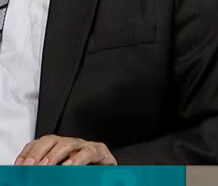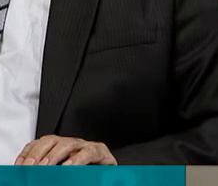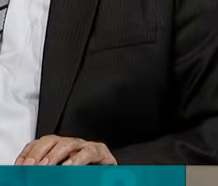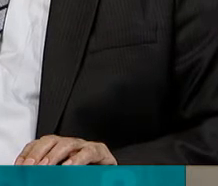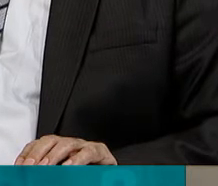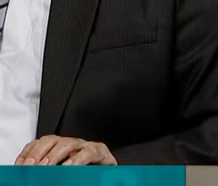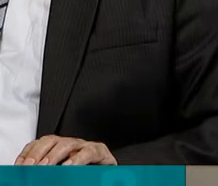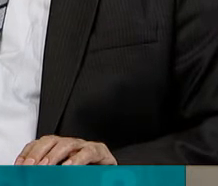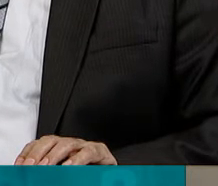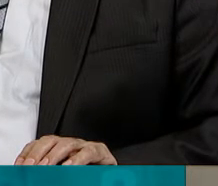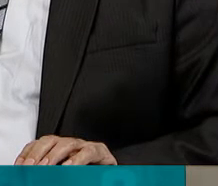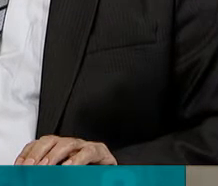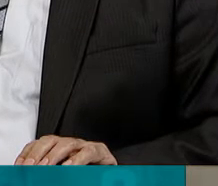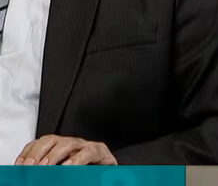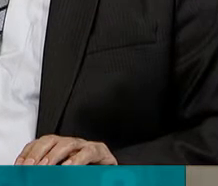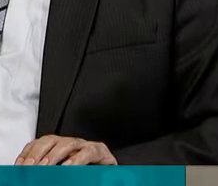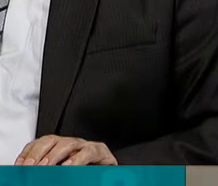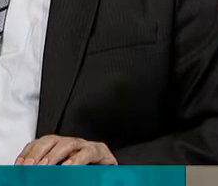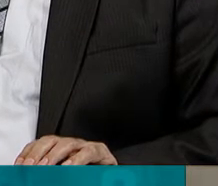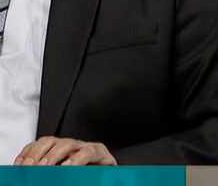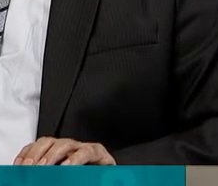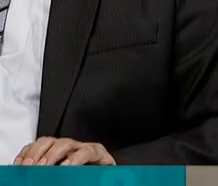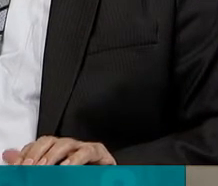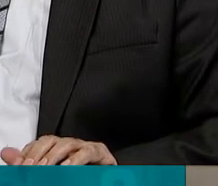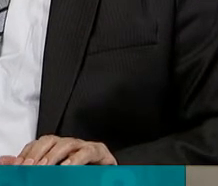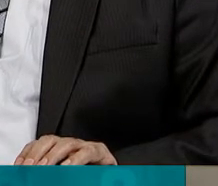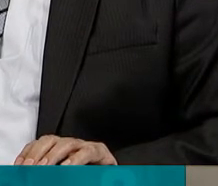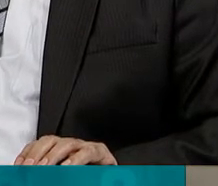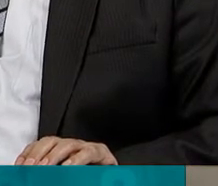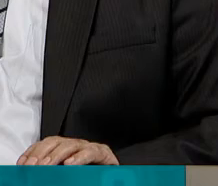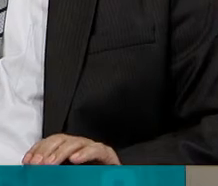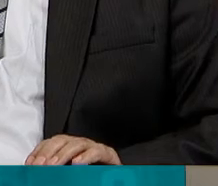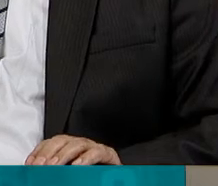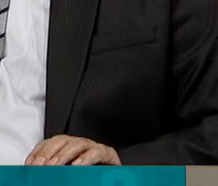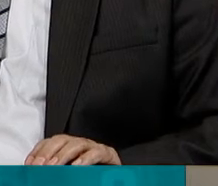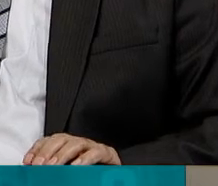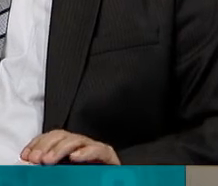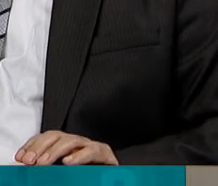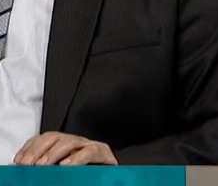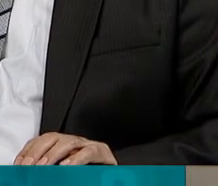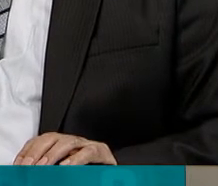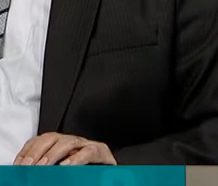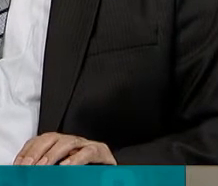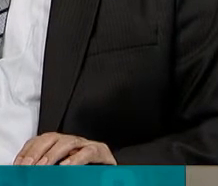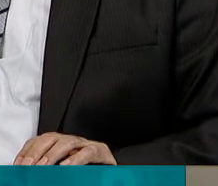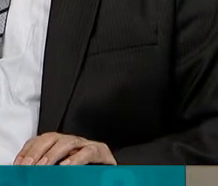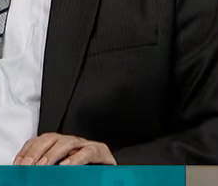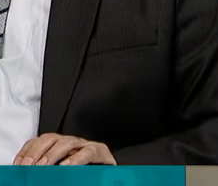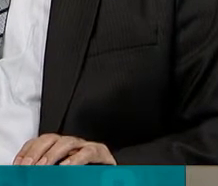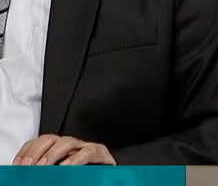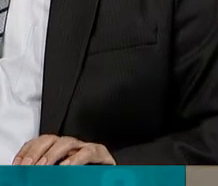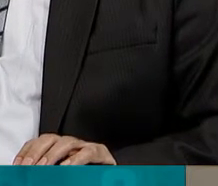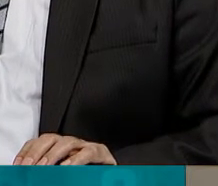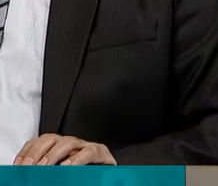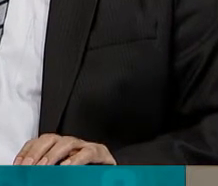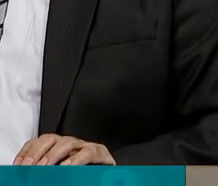ki, muhterem hocamız faizin tam olarak ne olduğunu bize açıklar mı? Bunu da açıklarsak galiba vadeli satışın